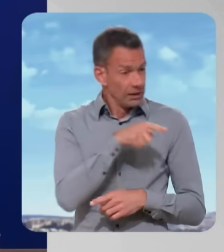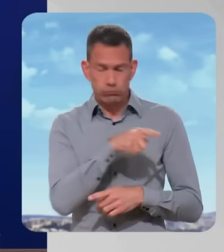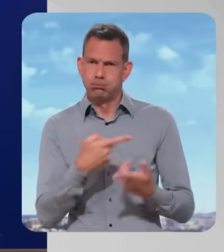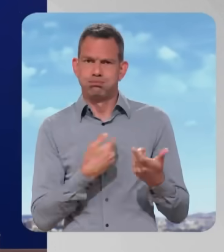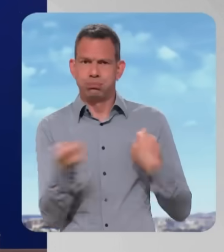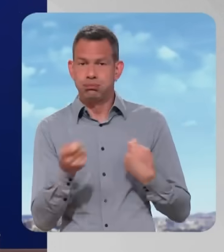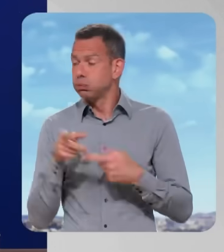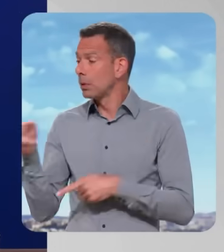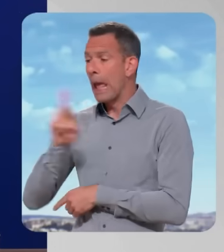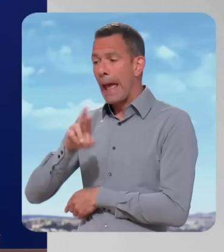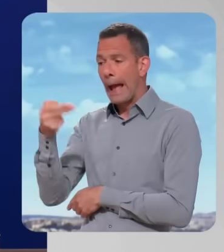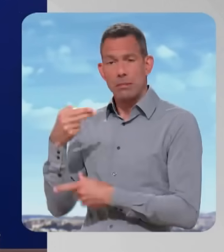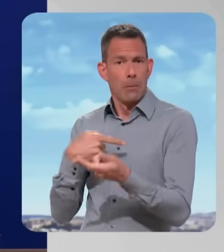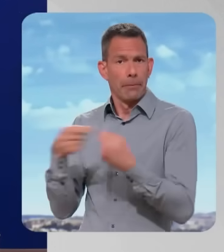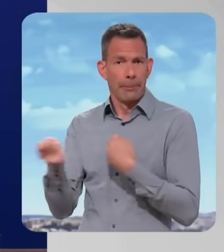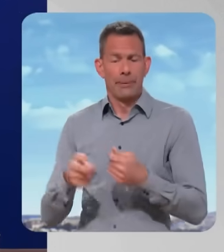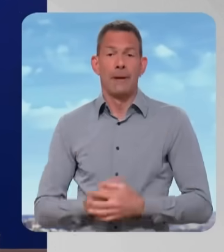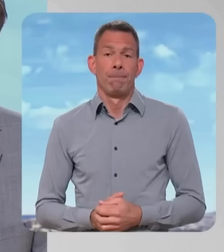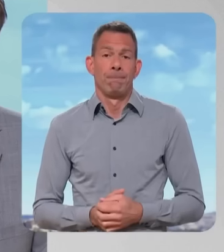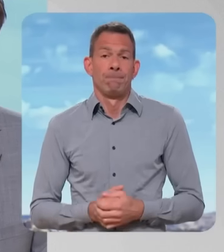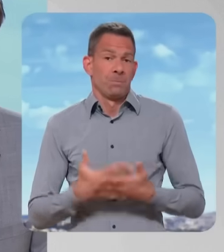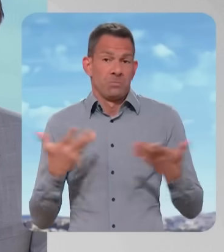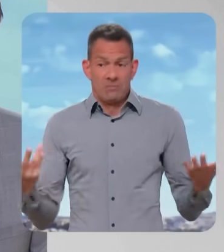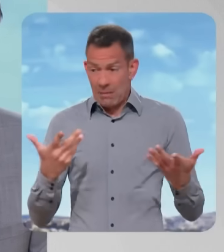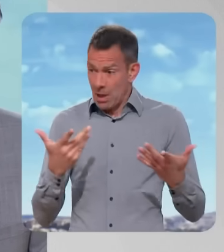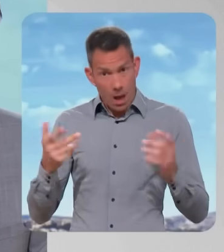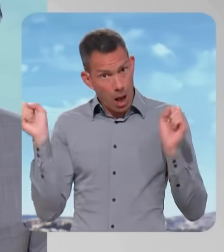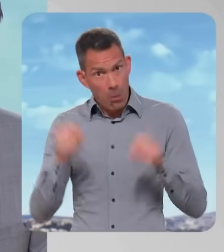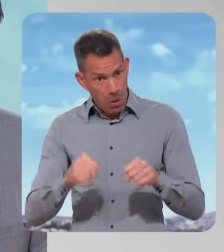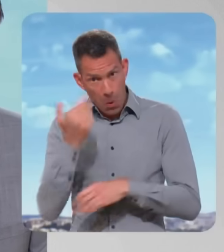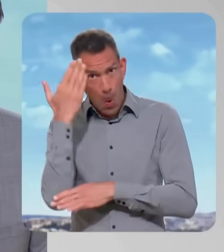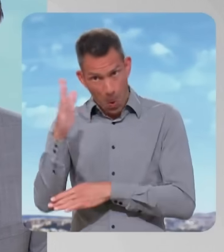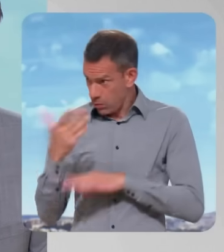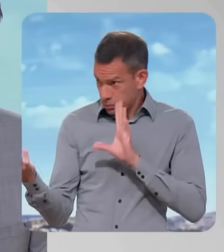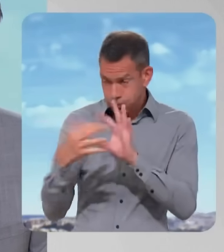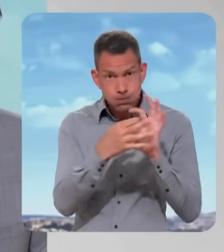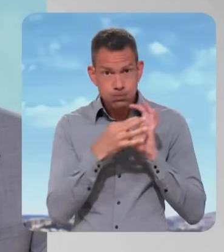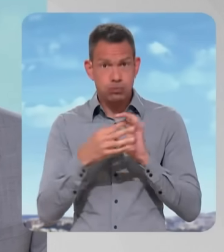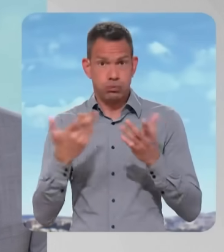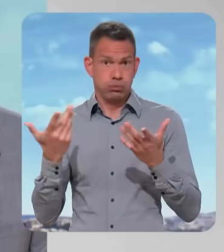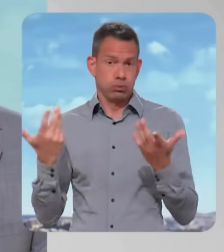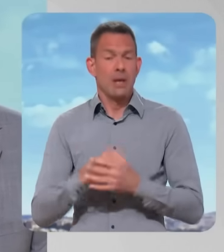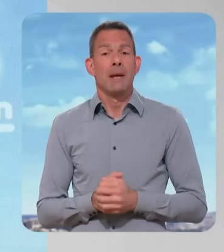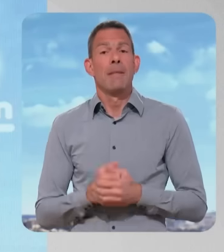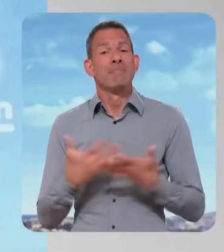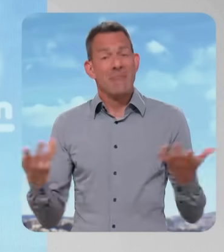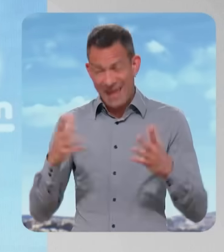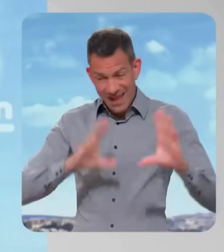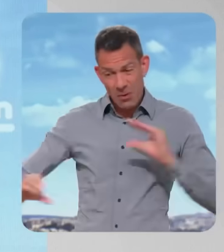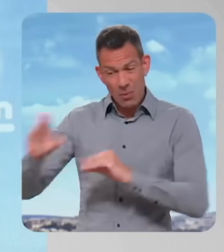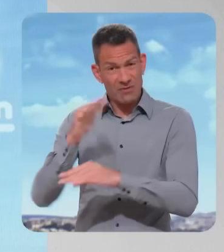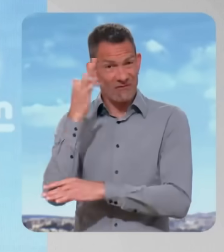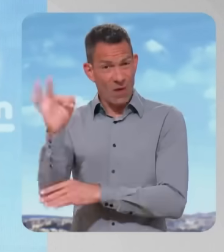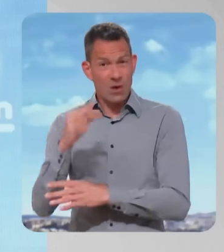ni le cas du rassemblement national mais vous voyez qu'il y a beaucoup de possibilités dans cette assemblée mais à nouveau je pense que les Français qui nous ont